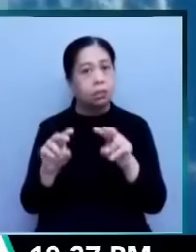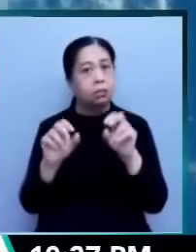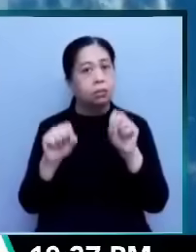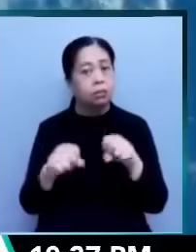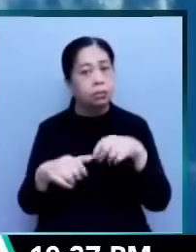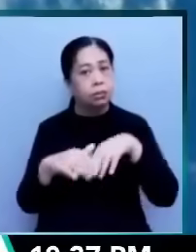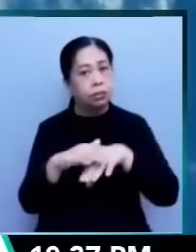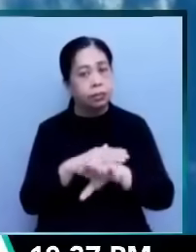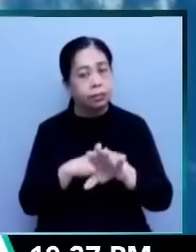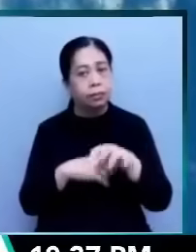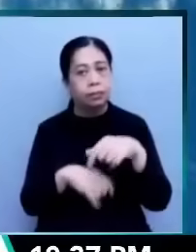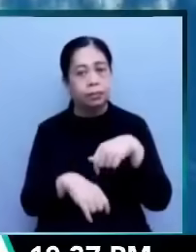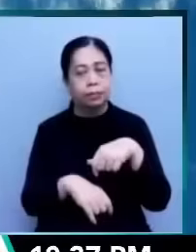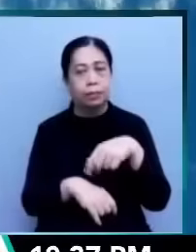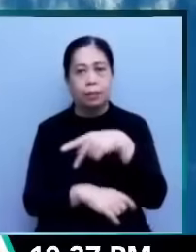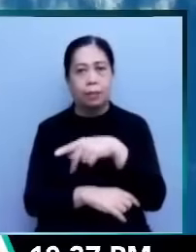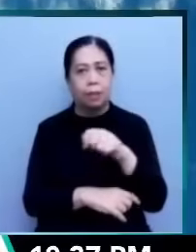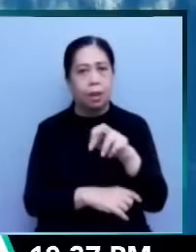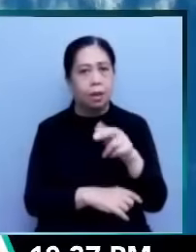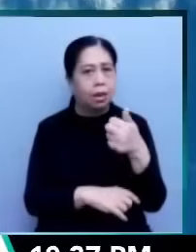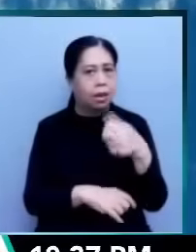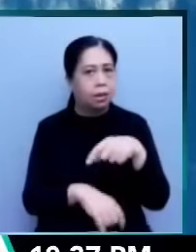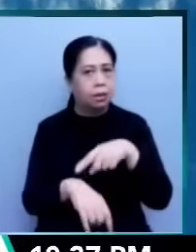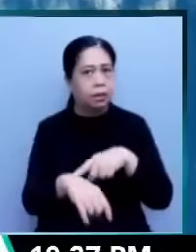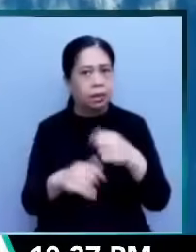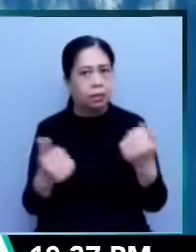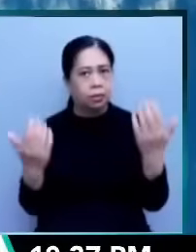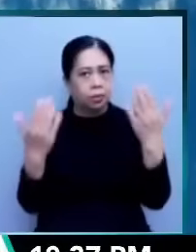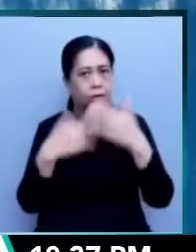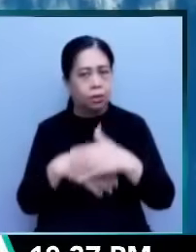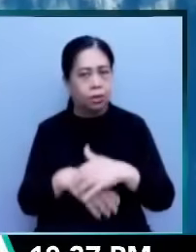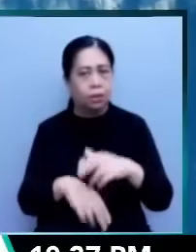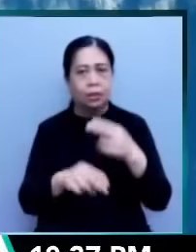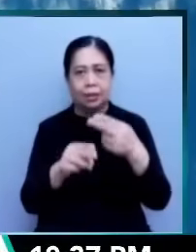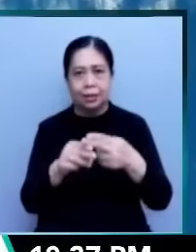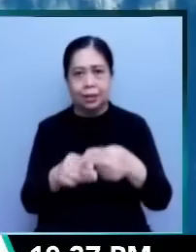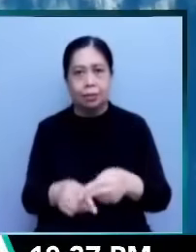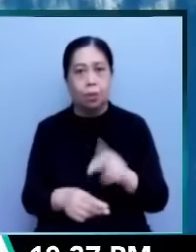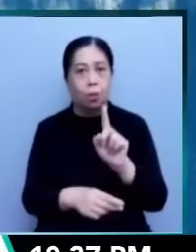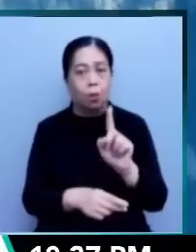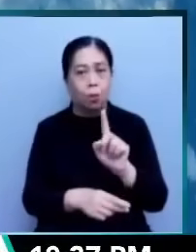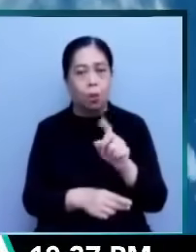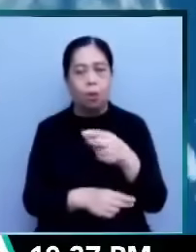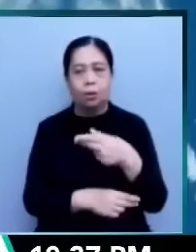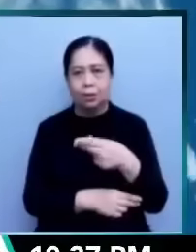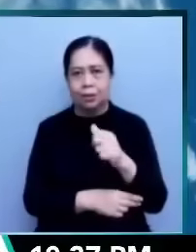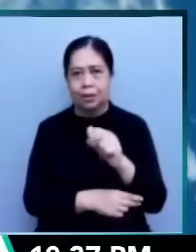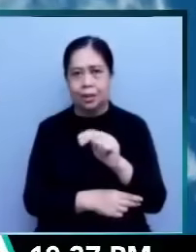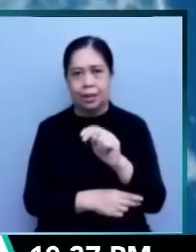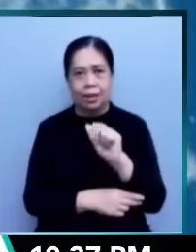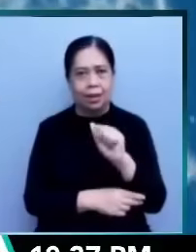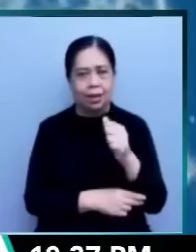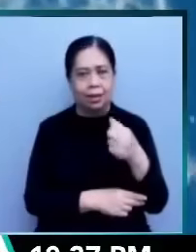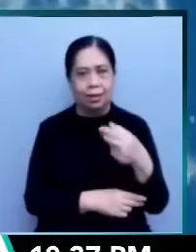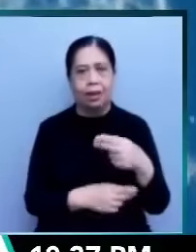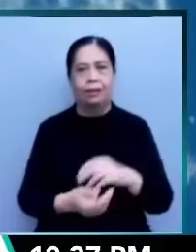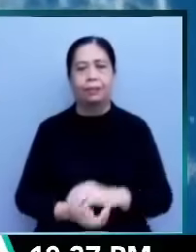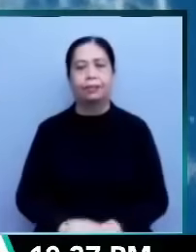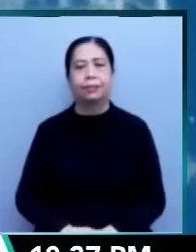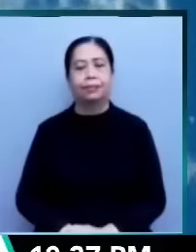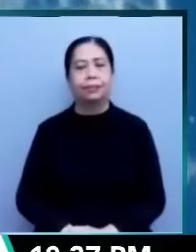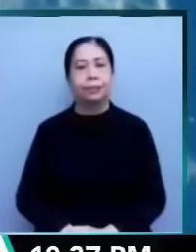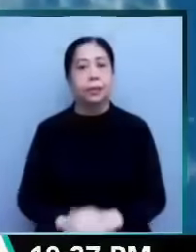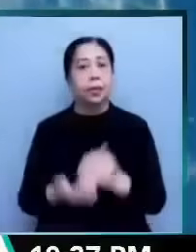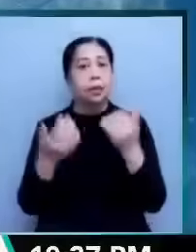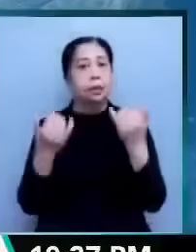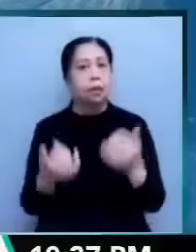sa ating PAR anumang oras ngayong gabi, at tatawagin naman natin yan sa kanyang local name bilang Bagyong Hana. Sa ngayon, wala pa